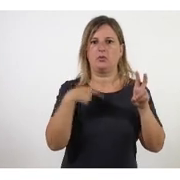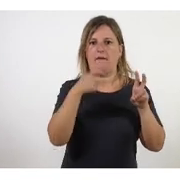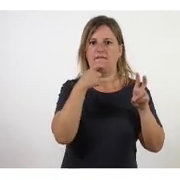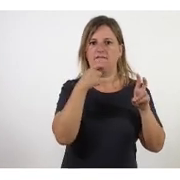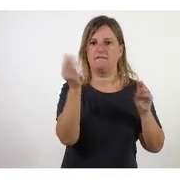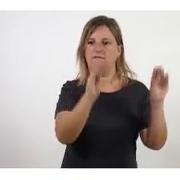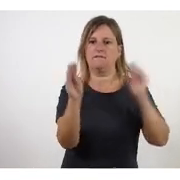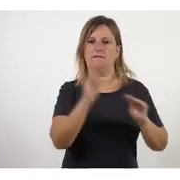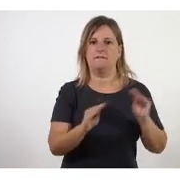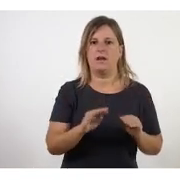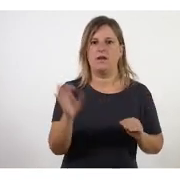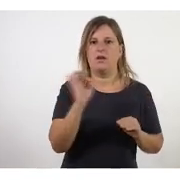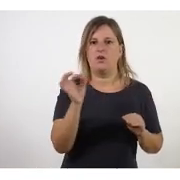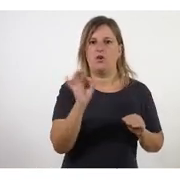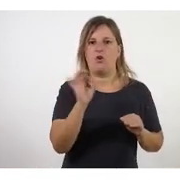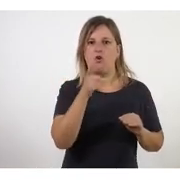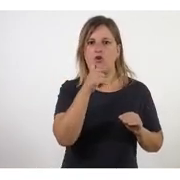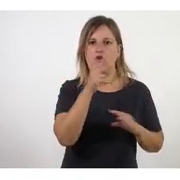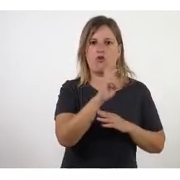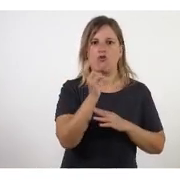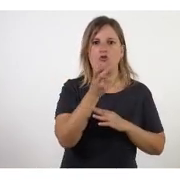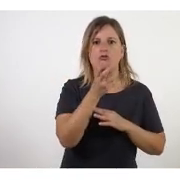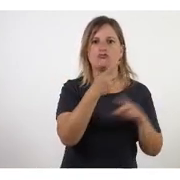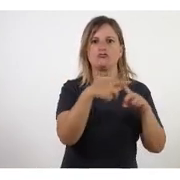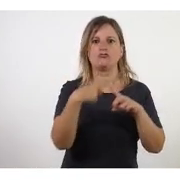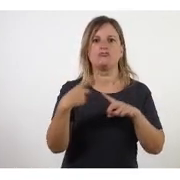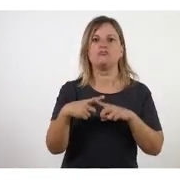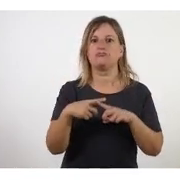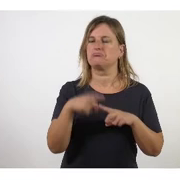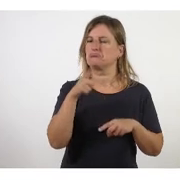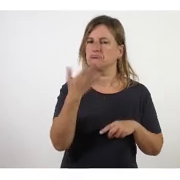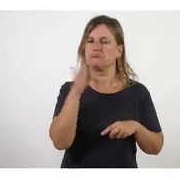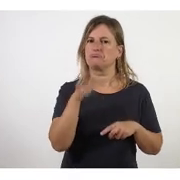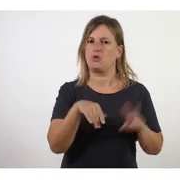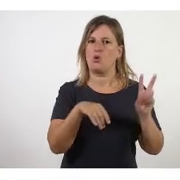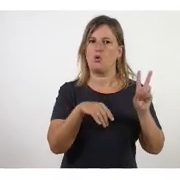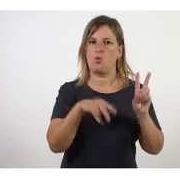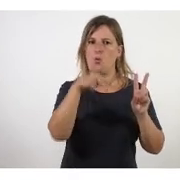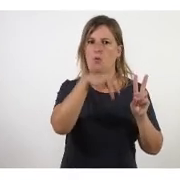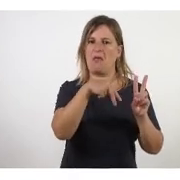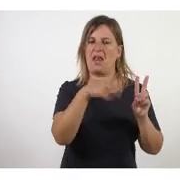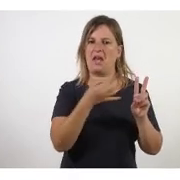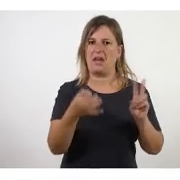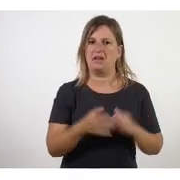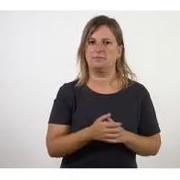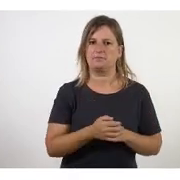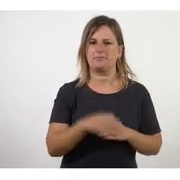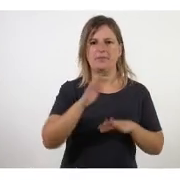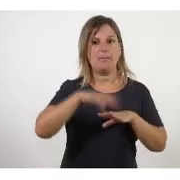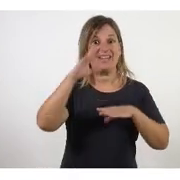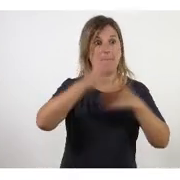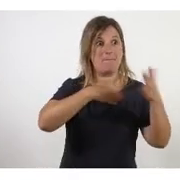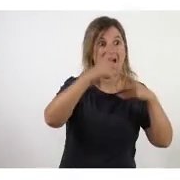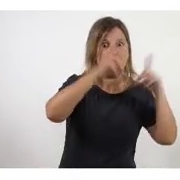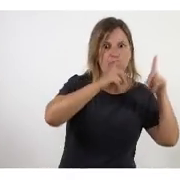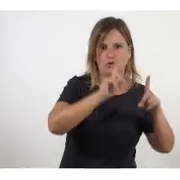vulguis, editar els colors, és a dir, que tens moltes opcions, aquesta em sembla molt bona opció. Mm-hmm. Per fer fotos, no, perquè ja heu